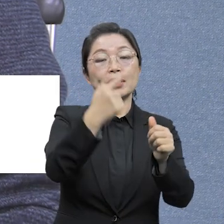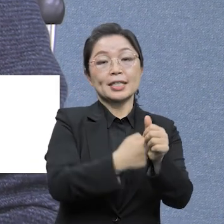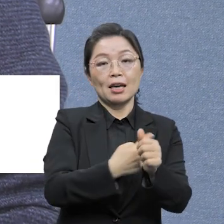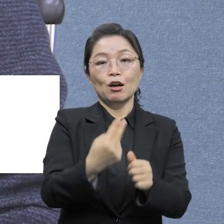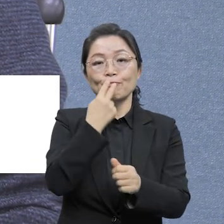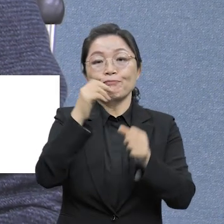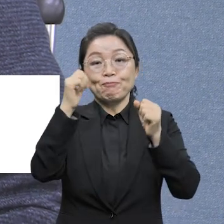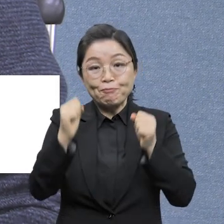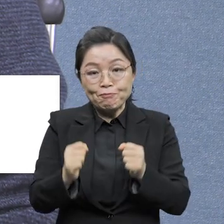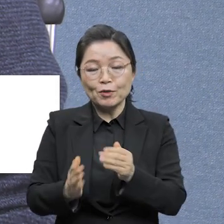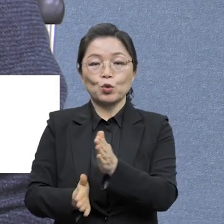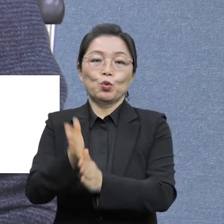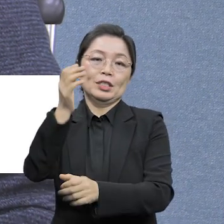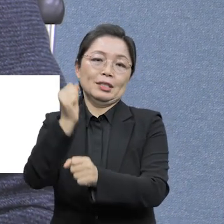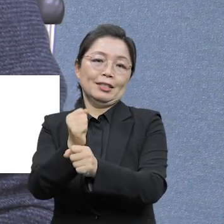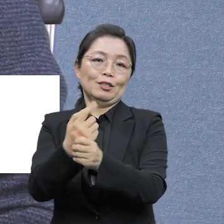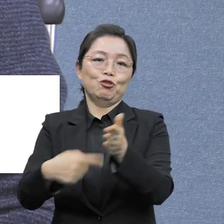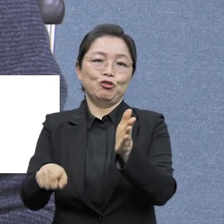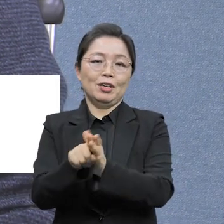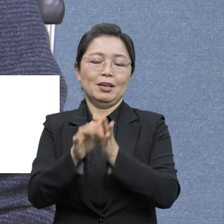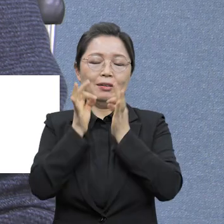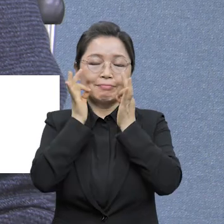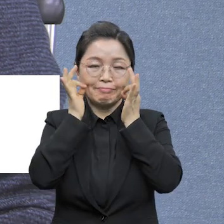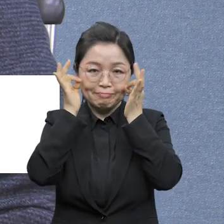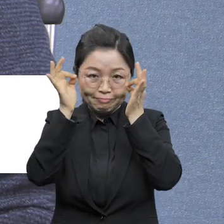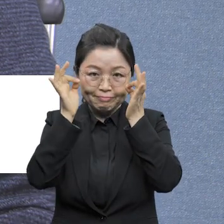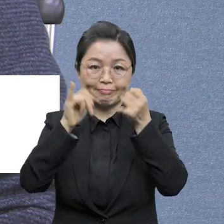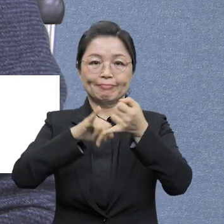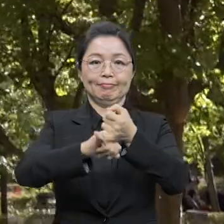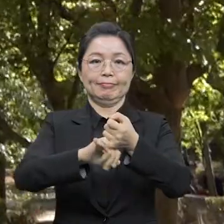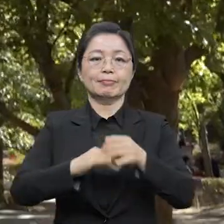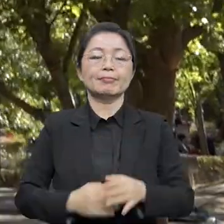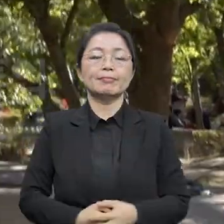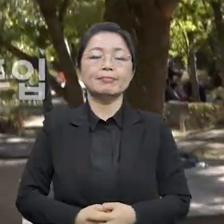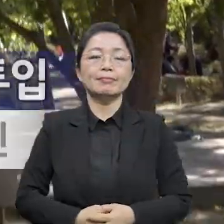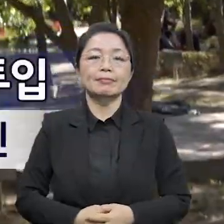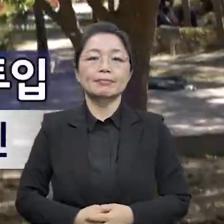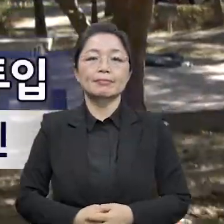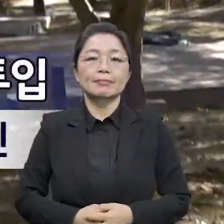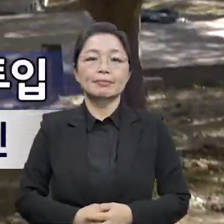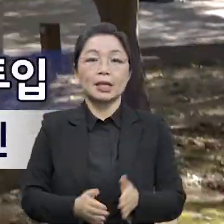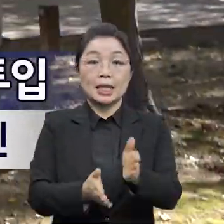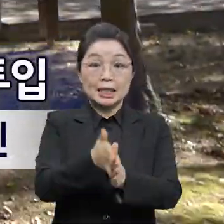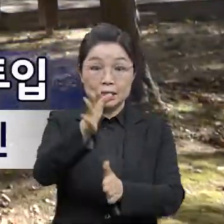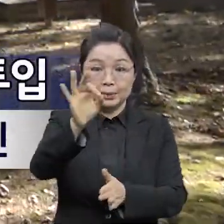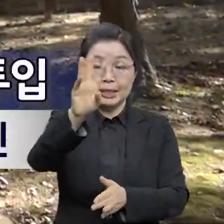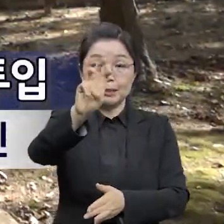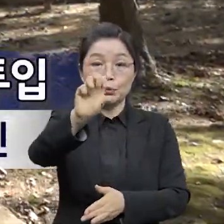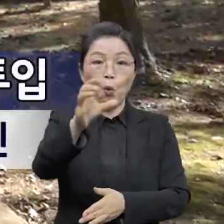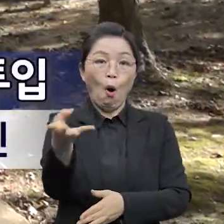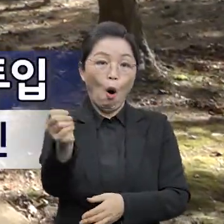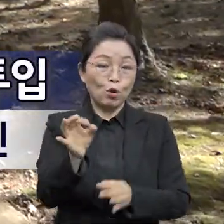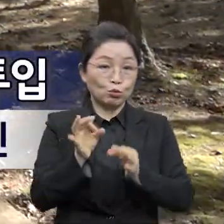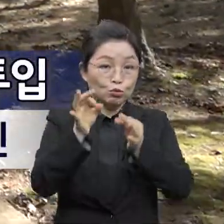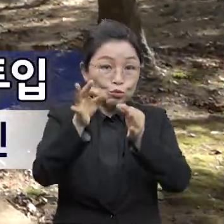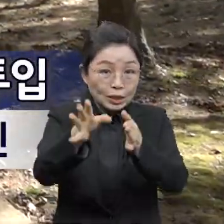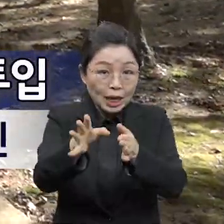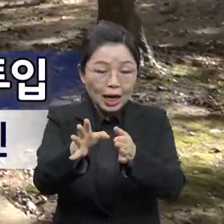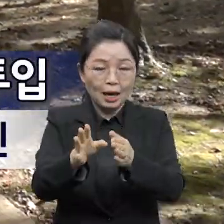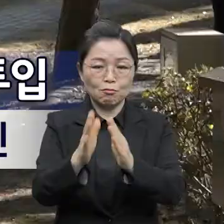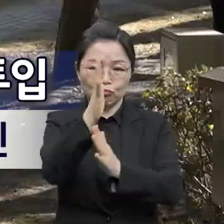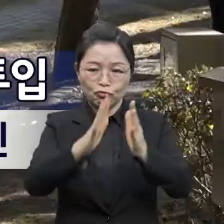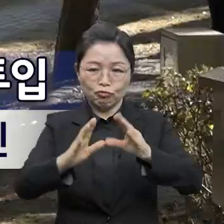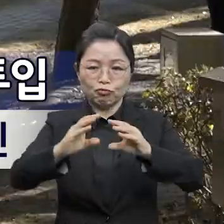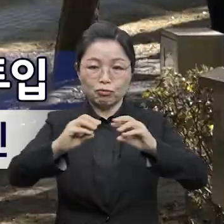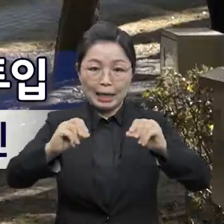자연이 살아 숨쉬는 도시 를 만들기 위해 최선을 다하겠습니다 아울러 12 35억 원을 투입해 녹지